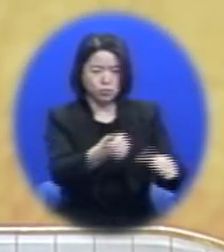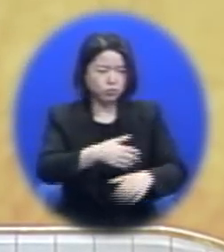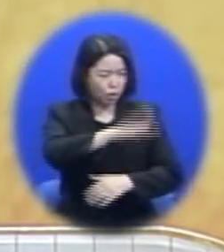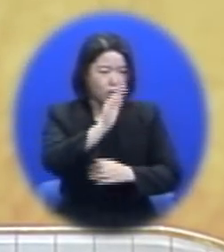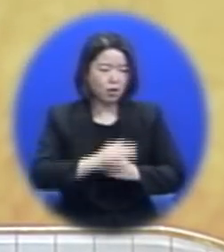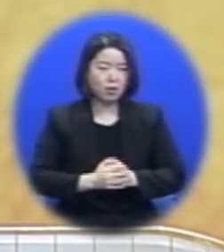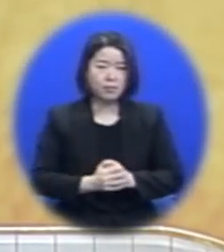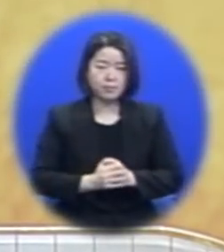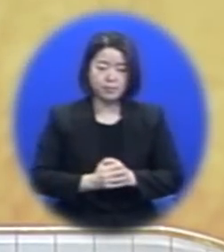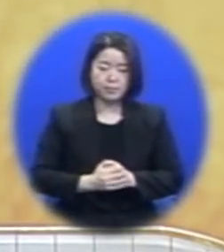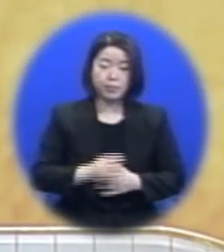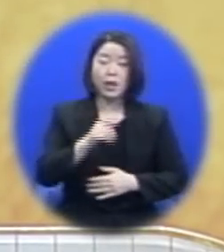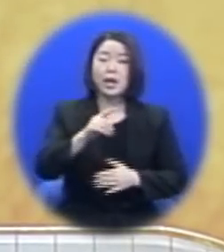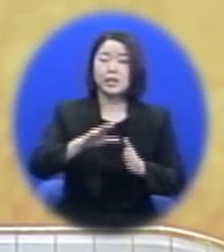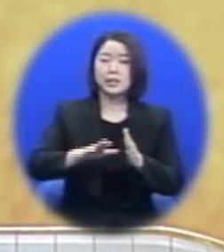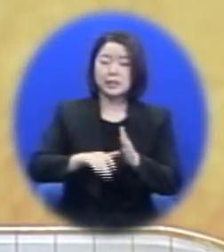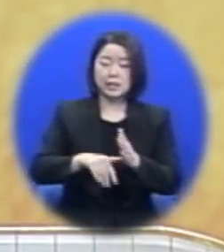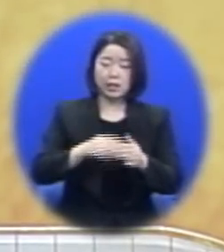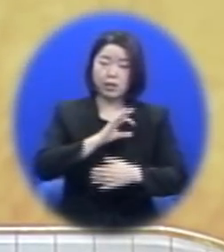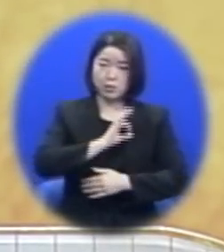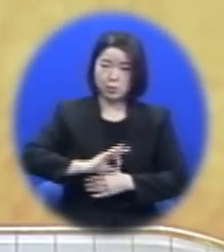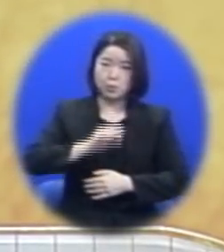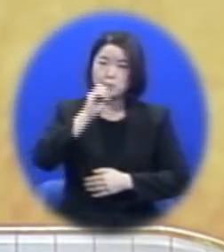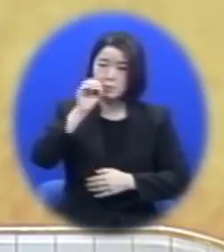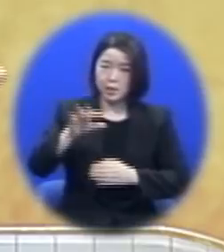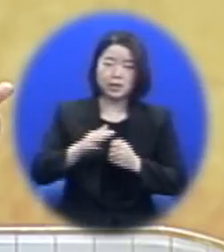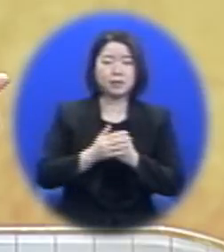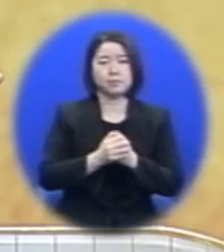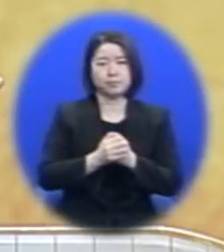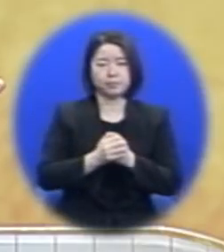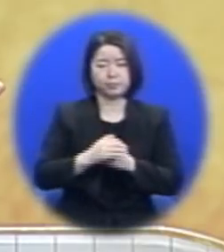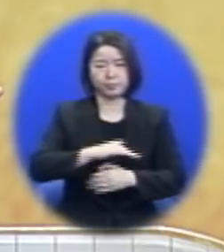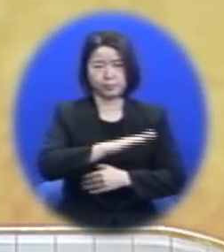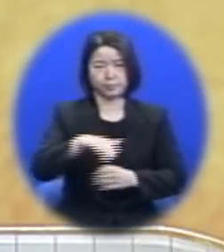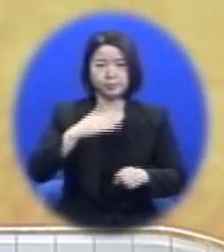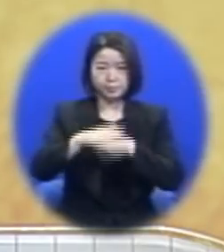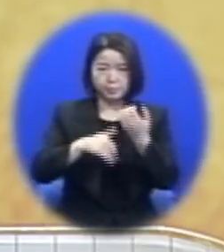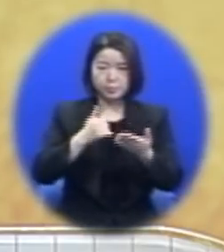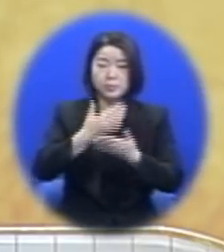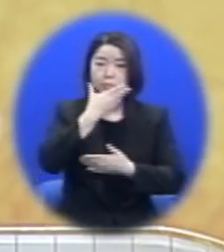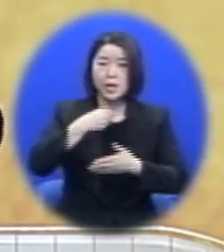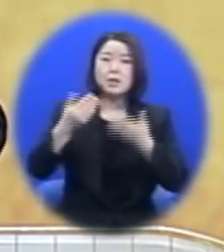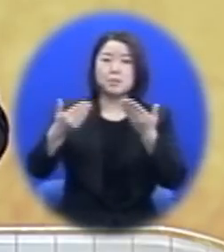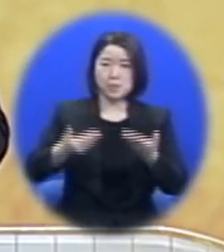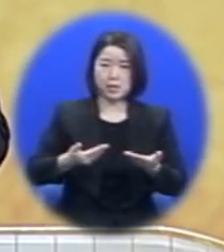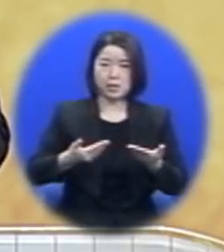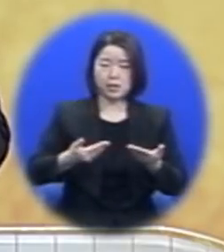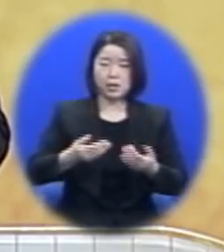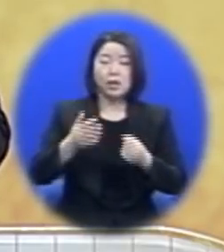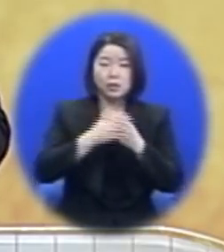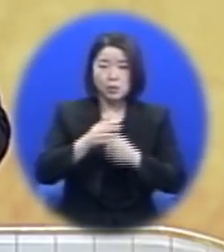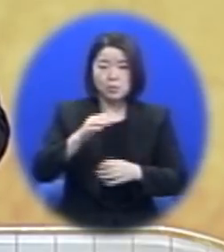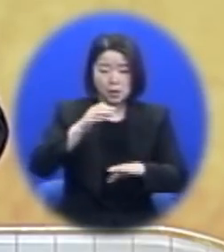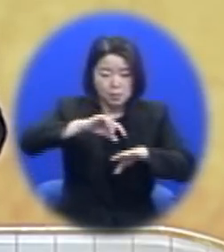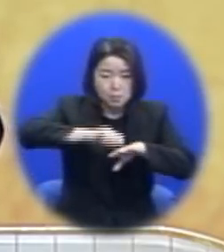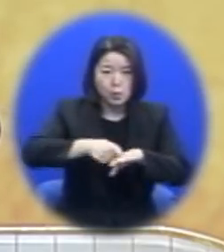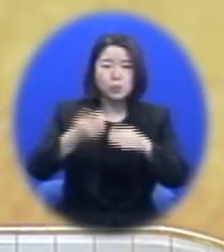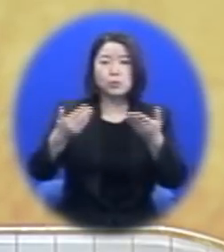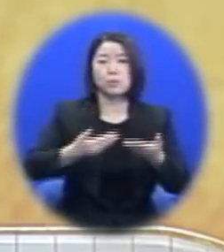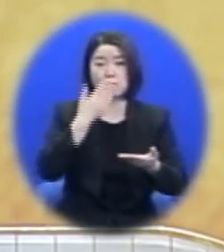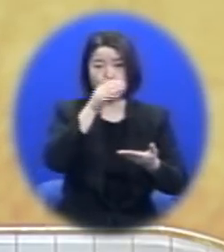그때 욥이 대답합니다. 욥기 2장 10절에 우리가 하나님께 복을 받았은즉 재앙도 받지 아니하겠느뇨?